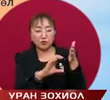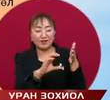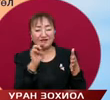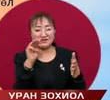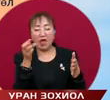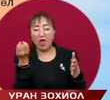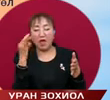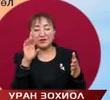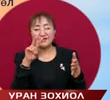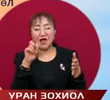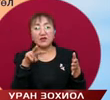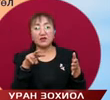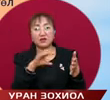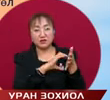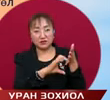Зохиол яаж төгсөв?